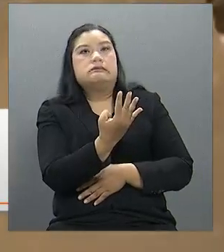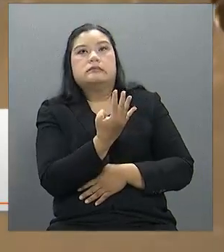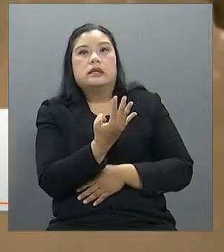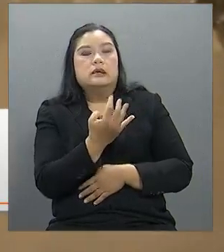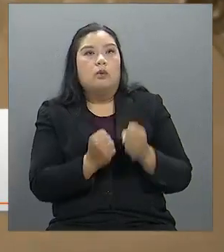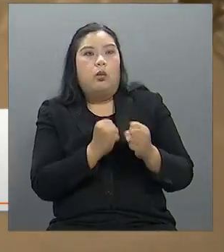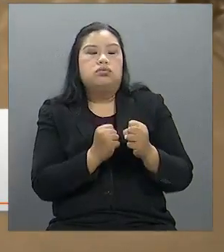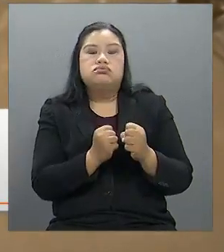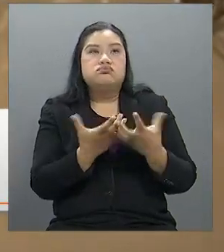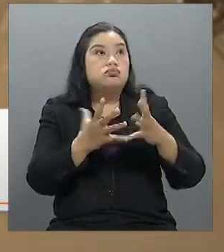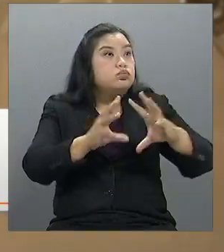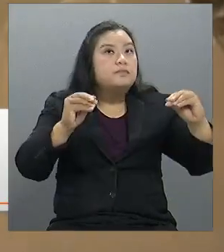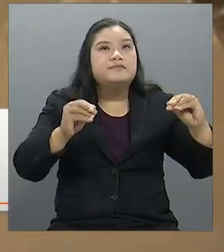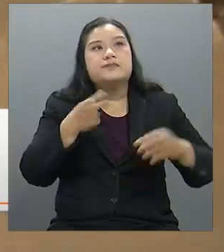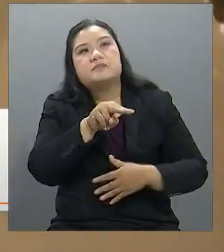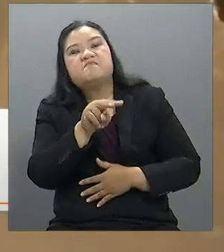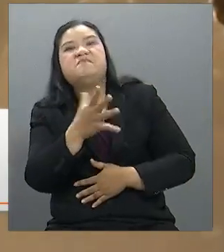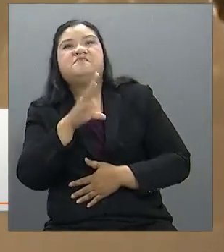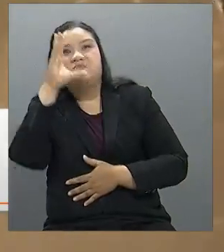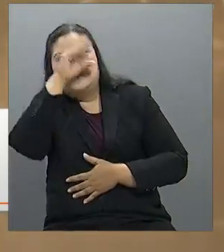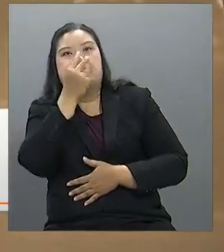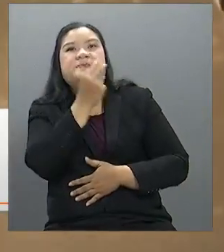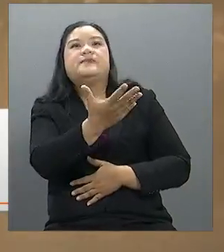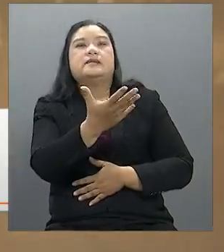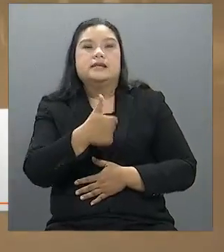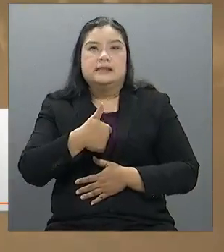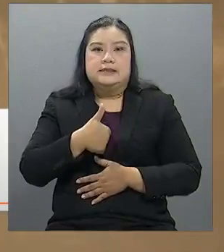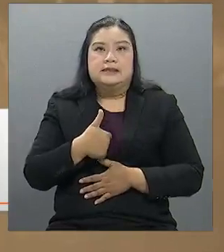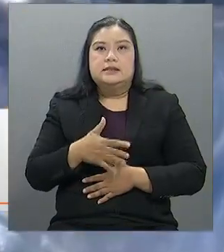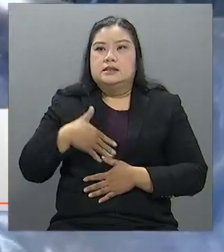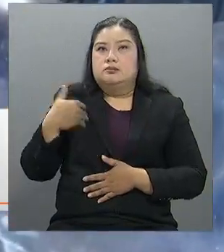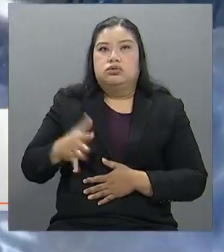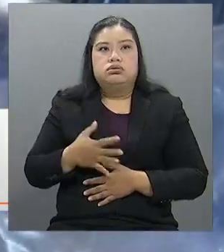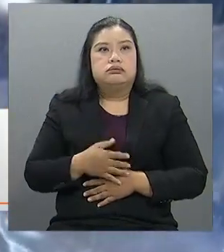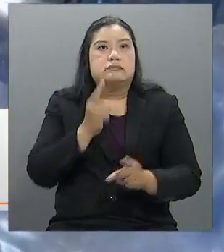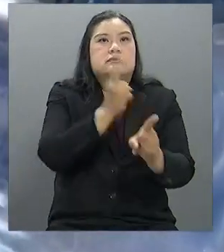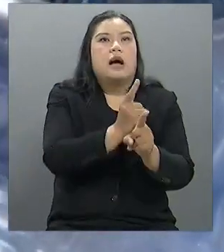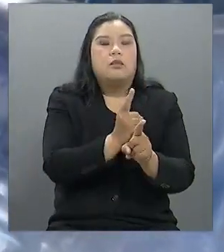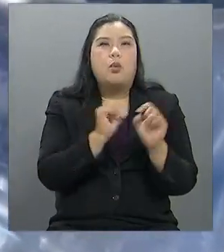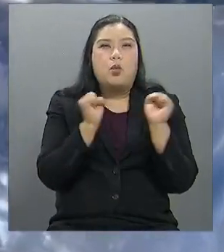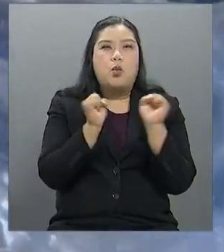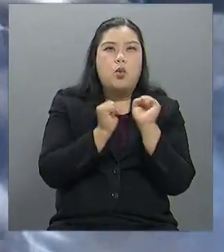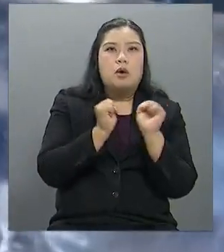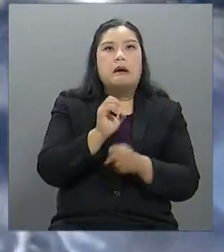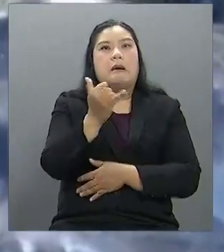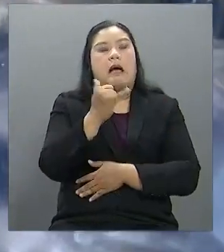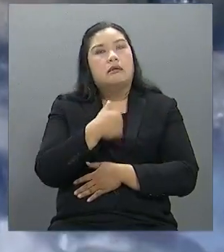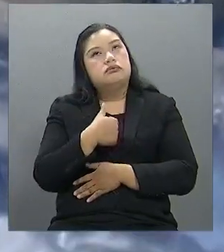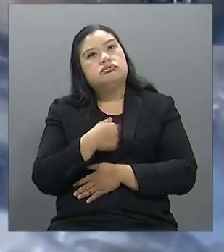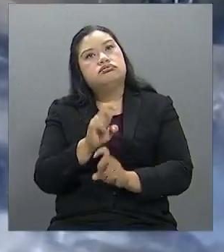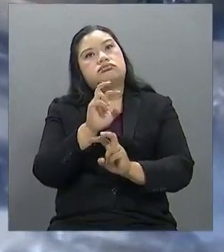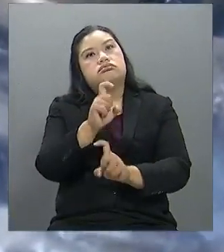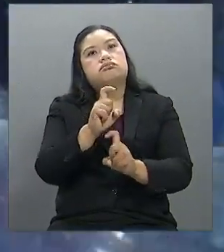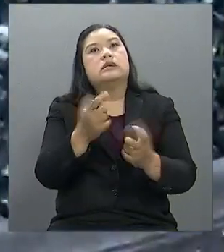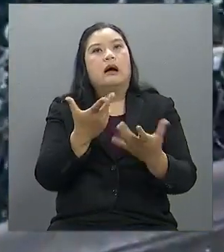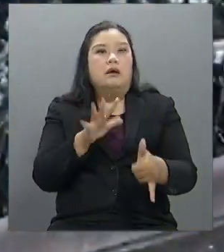ความมืดซึ่งตัวเองคนขับรถบรรทุกอีก3คนเนี่ยก็ไม่กล้าวิ่งไล่ตามไปเพราะกลัวว่าอาจจะเกิดอันตรายเดี๋ยวโดนลงโดนรุมเนี่ยนะคะเดี๋ยวก็